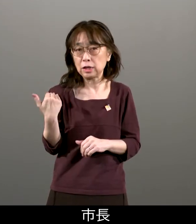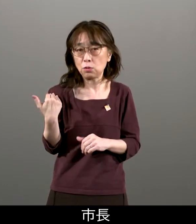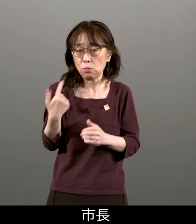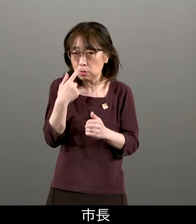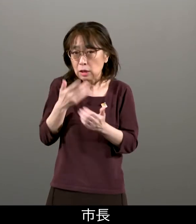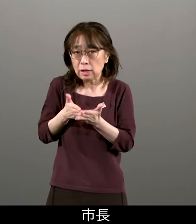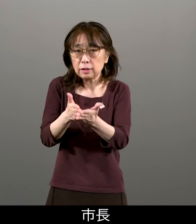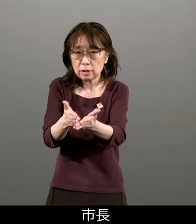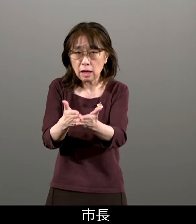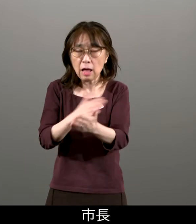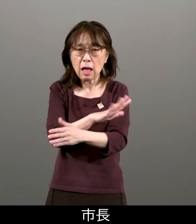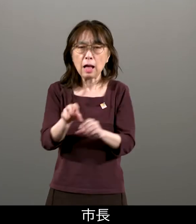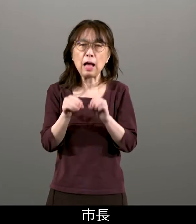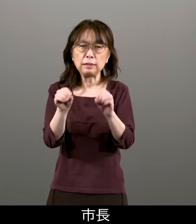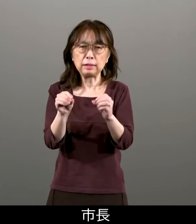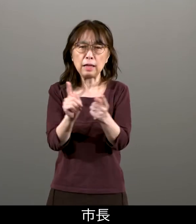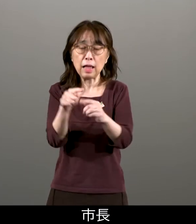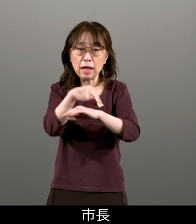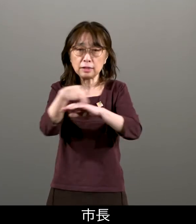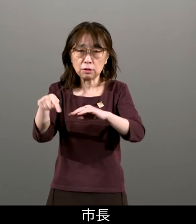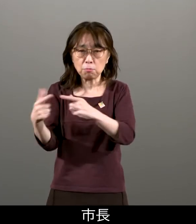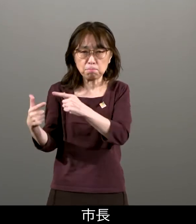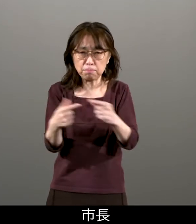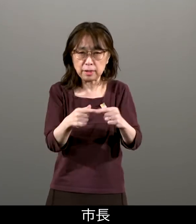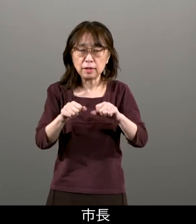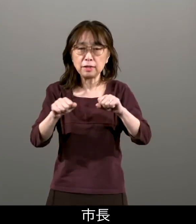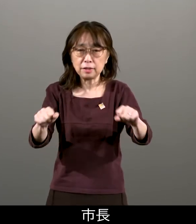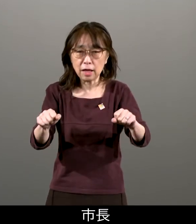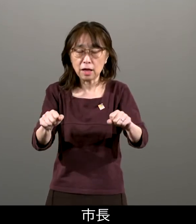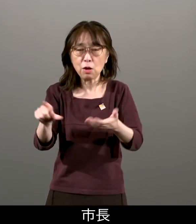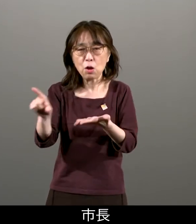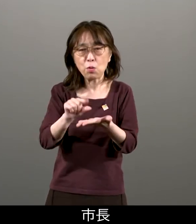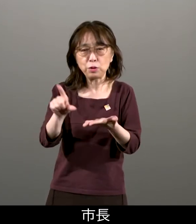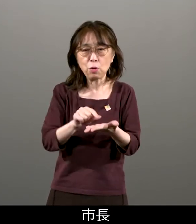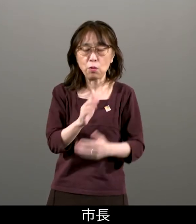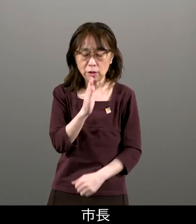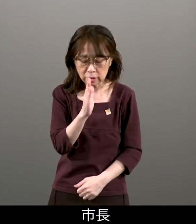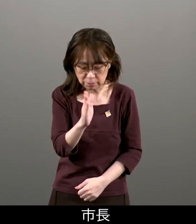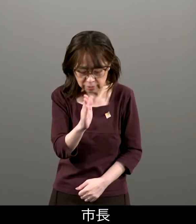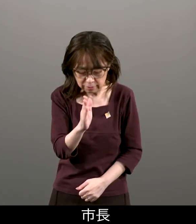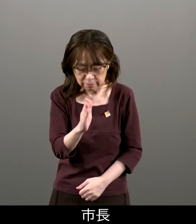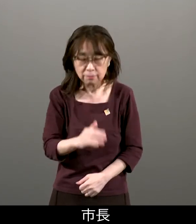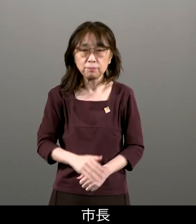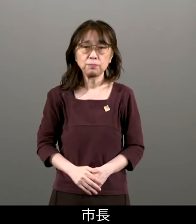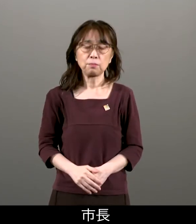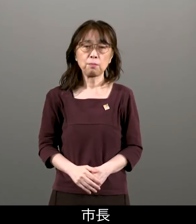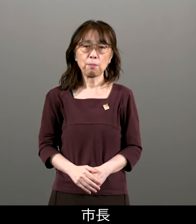り、感染対策を徹底した上でのご利用をお願いを申し上げたいと思います。